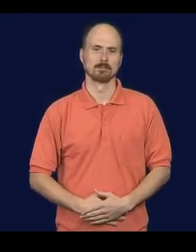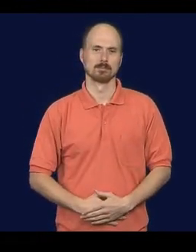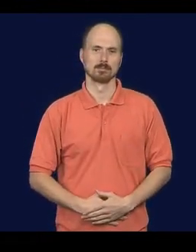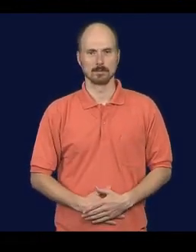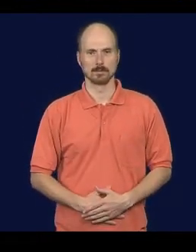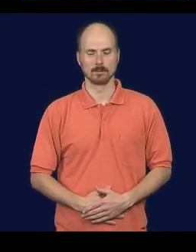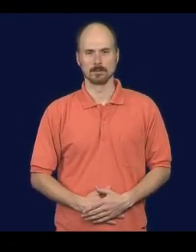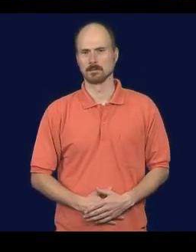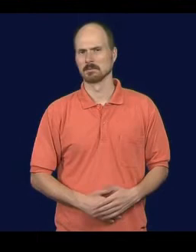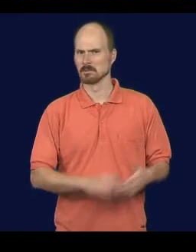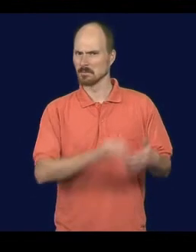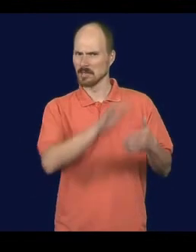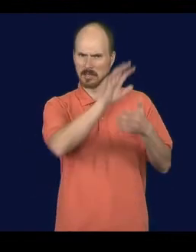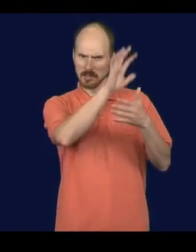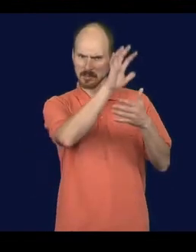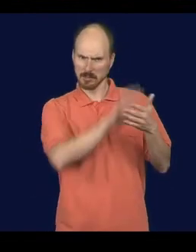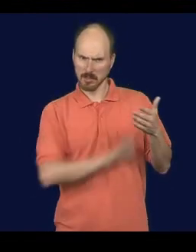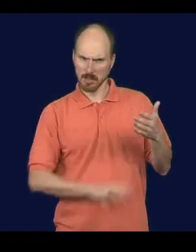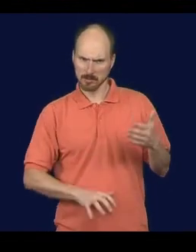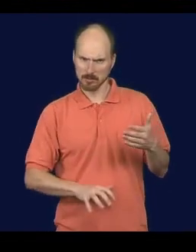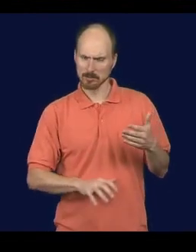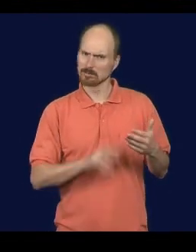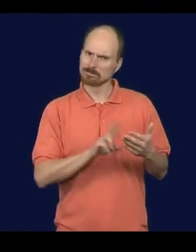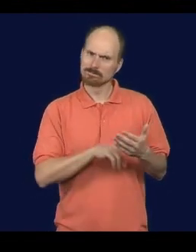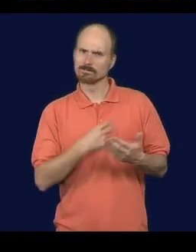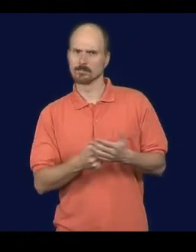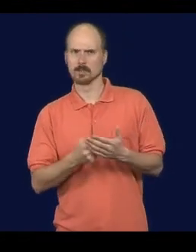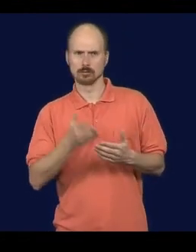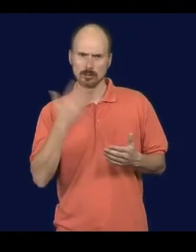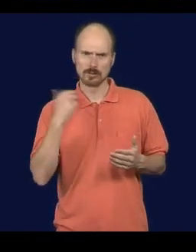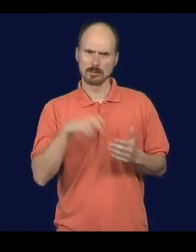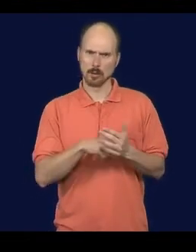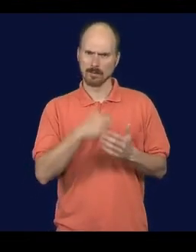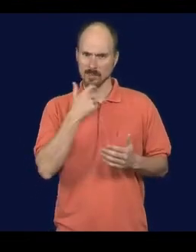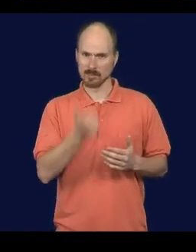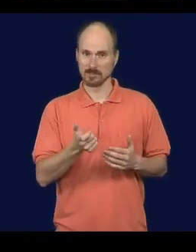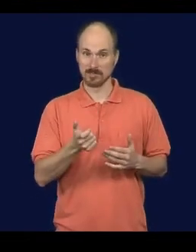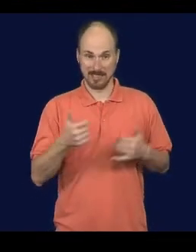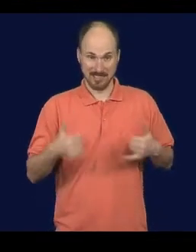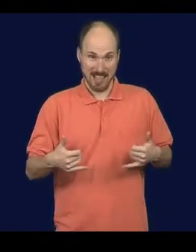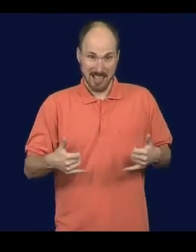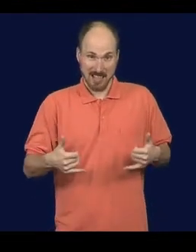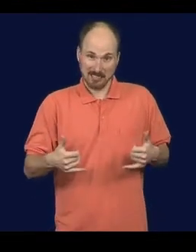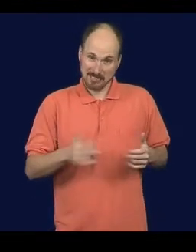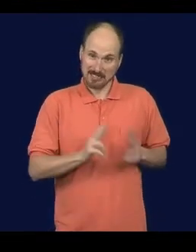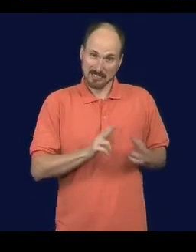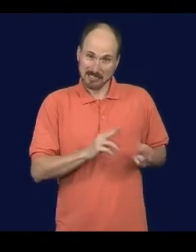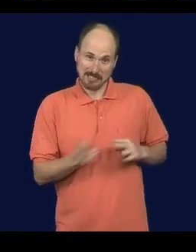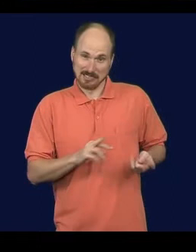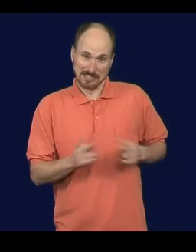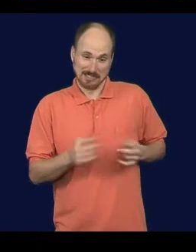Androidem. Aplikace není nějak náročná, takže vám stačí ty nejlevnější modely.